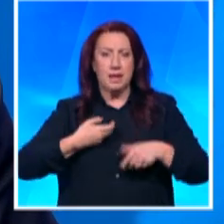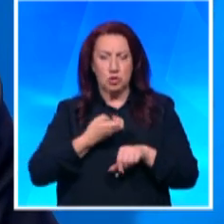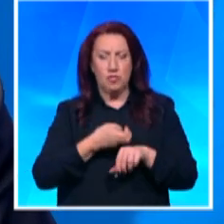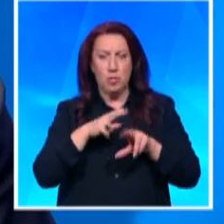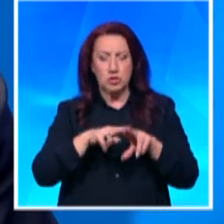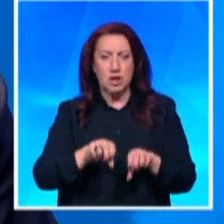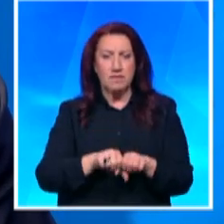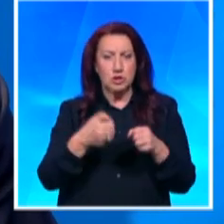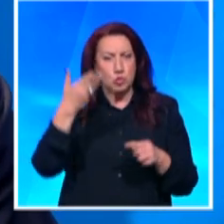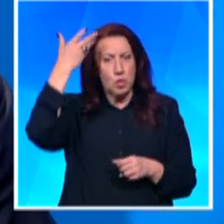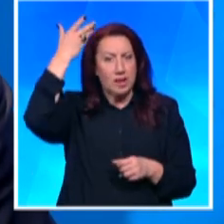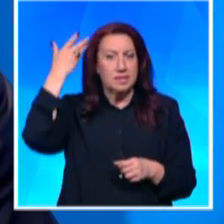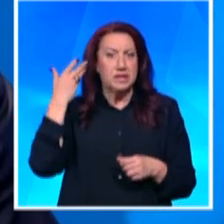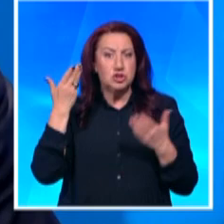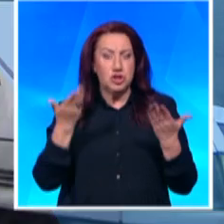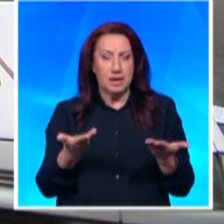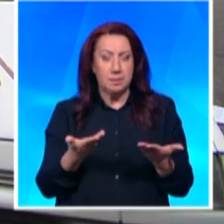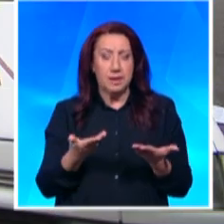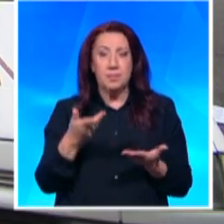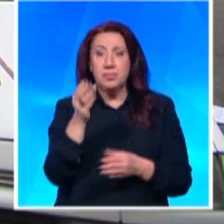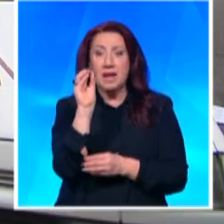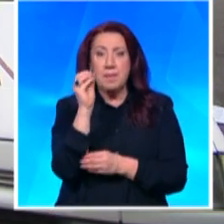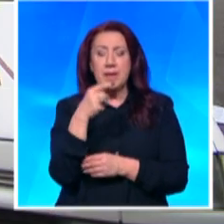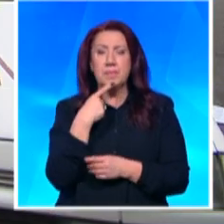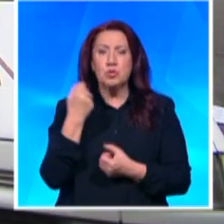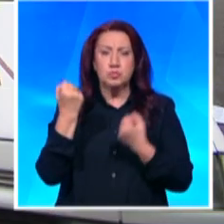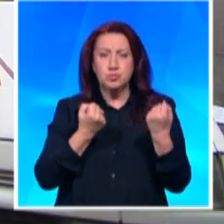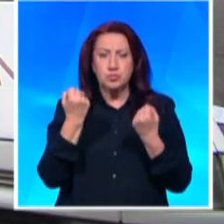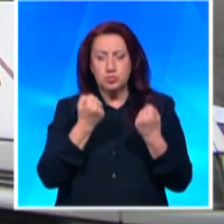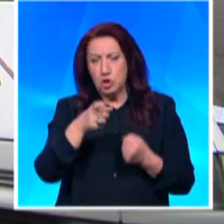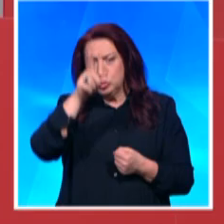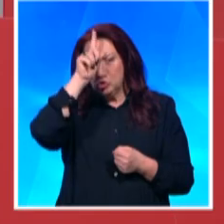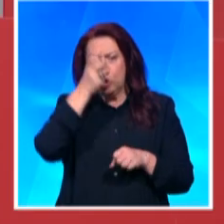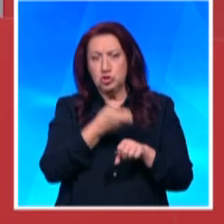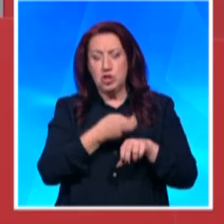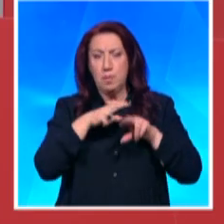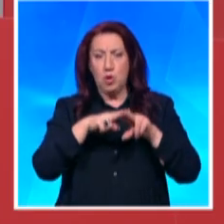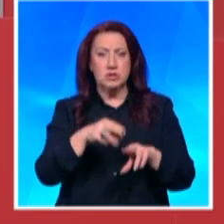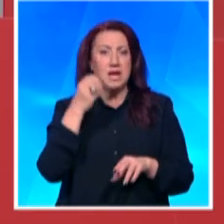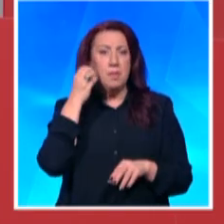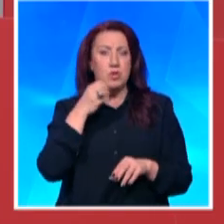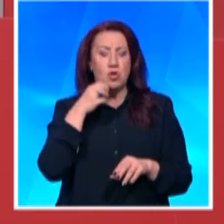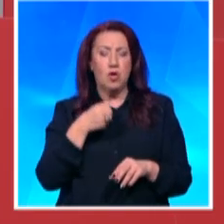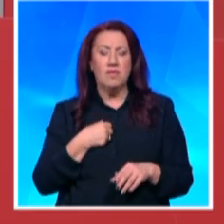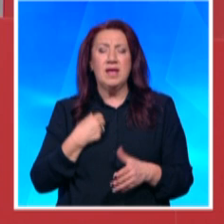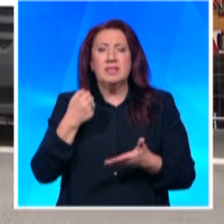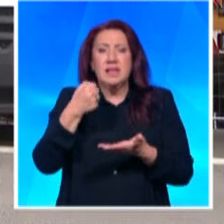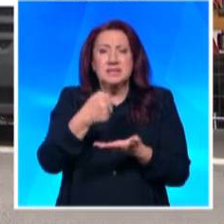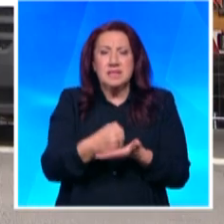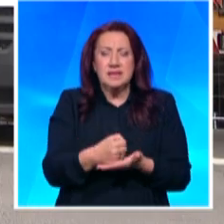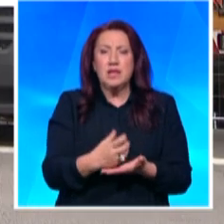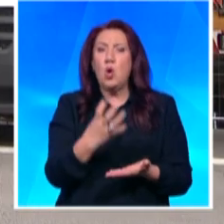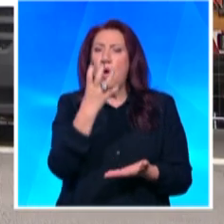от районната прокуратура в града. Детето е транспортирано в столичната болница Пирогов и е настанено в реанимацията в много тежко